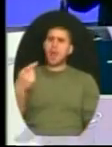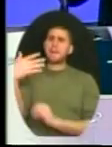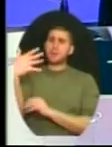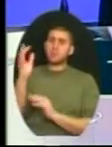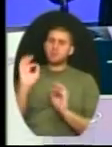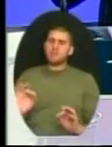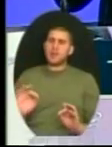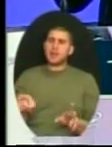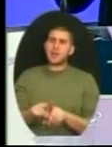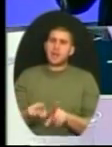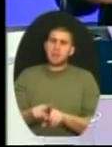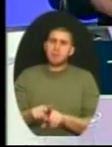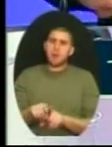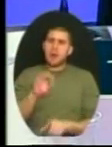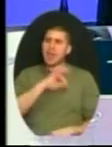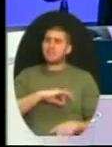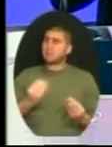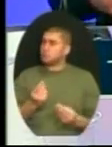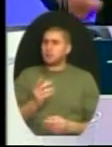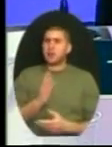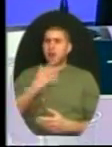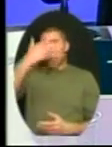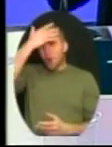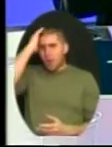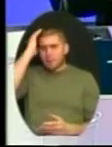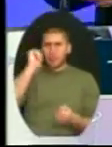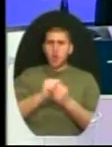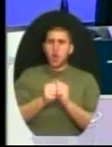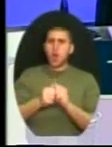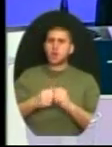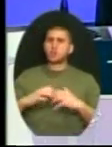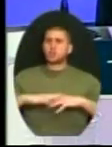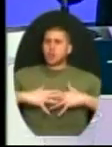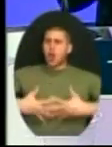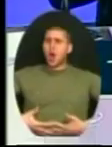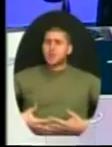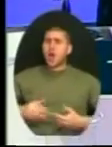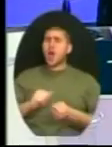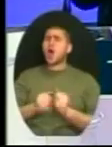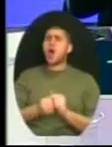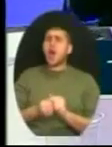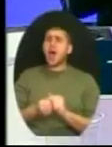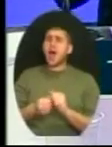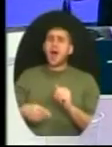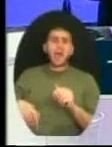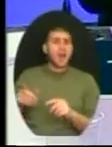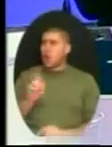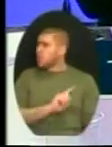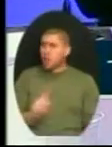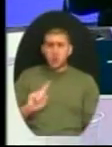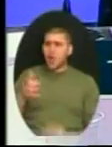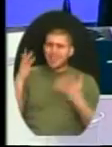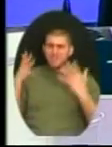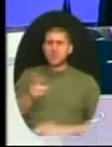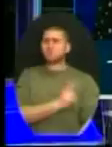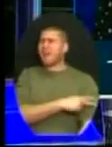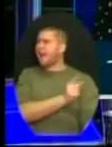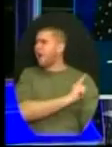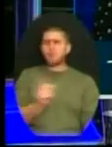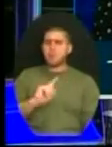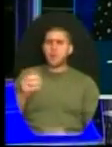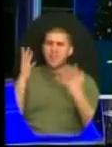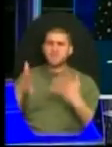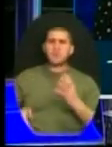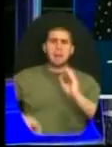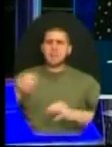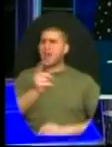חי, לצאת טוב מאיזה עניין. לא אולמרט, לא שרון, רק הצו, לא נכון, לא תקפו את המשטרה, לא תקפו